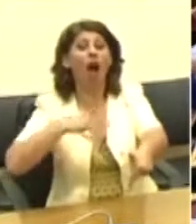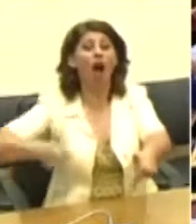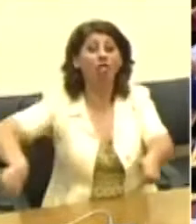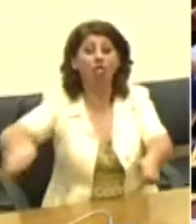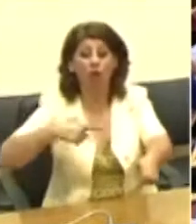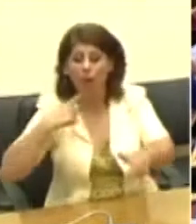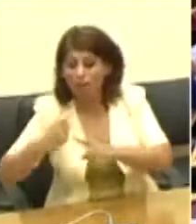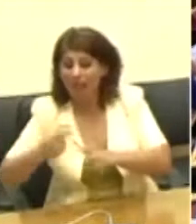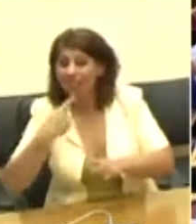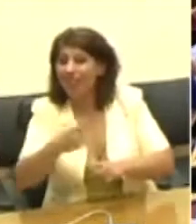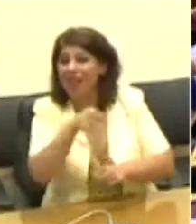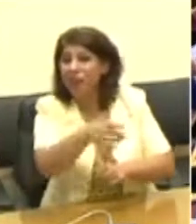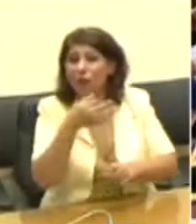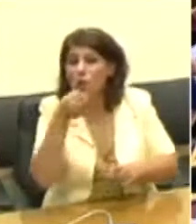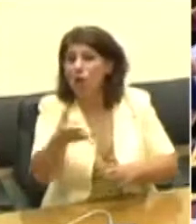λέτε.